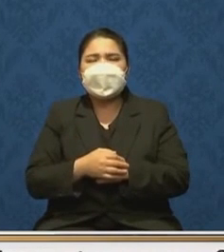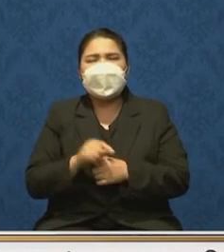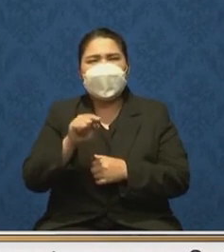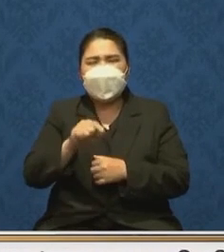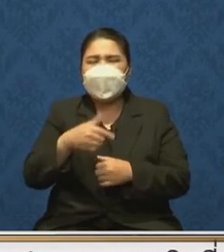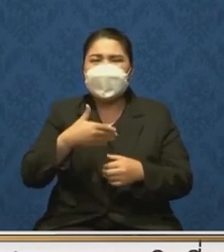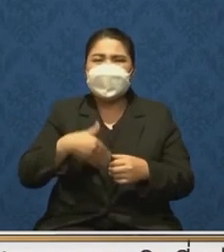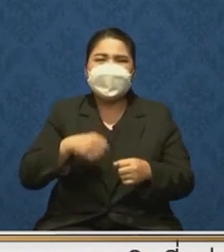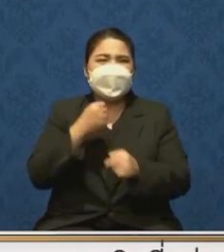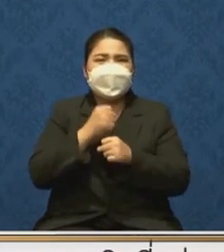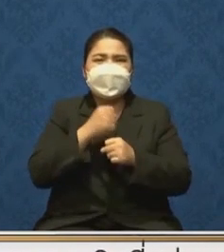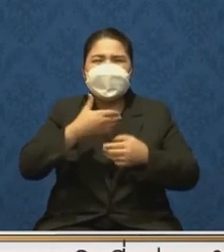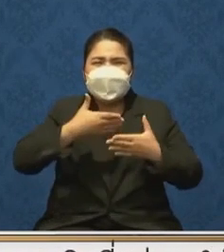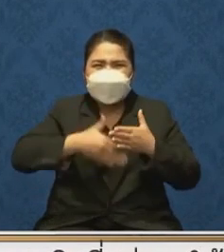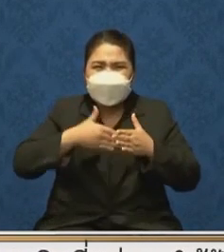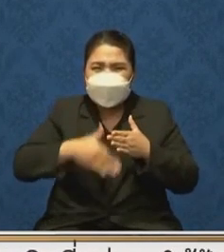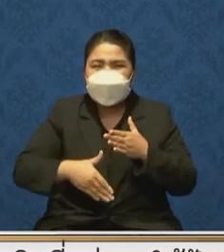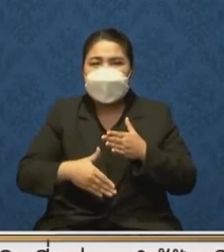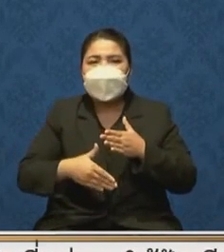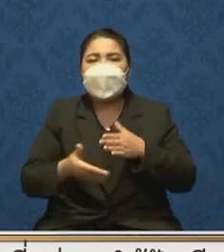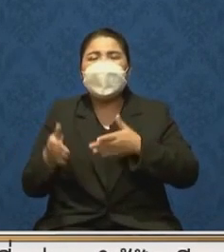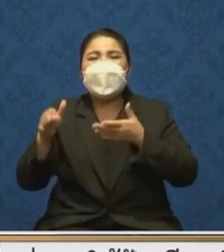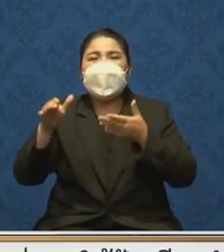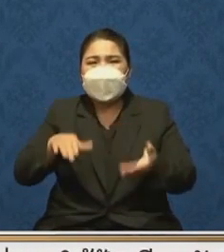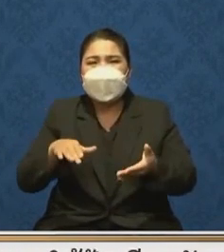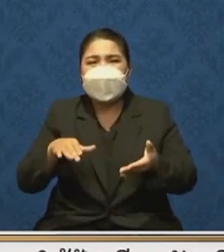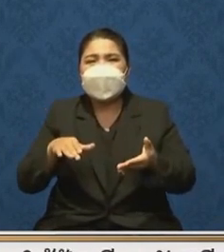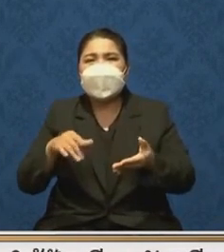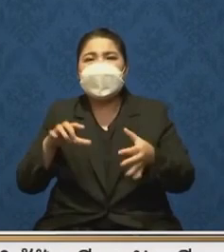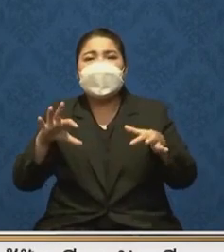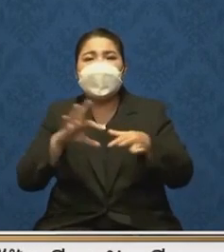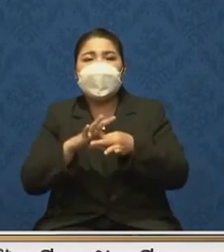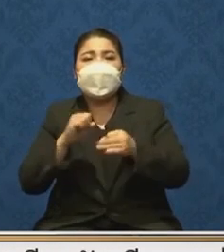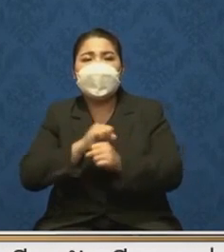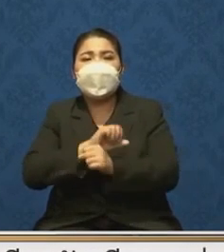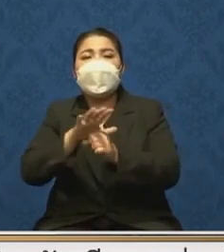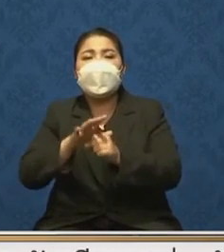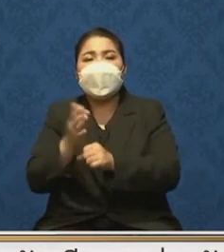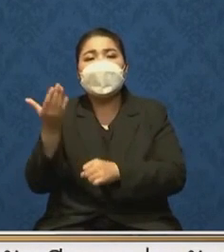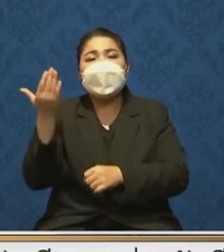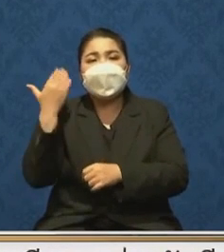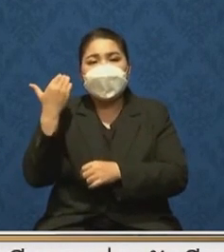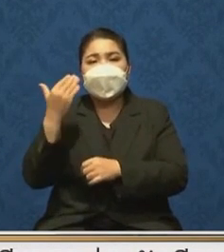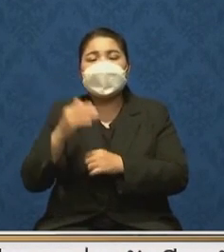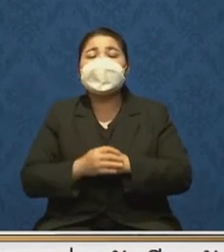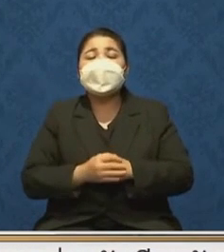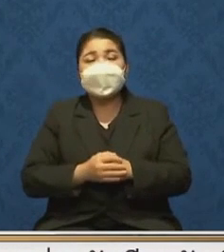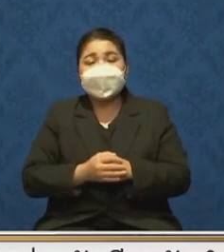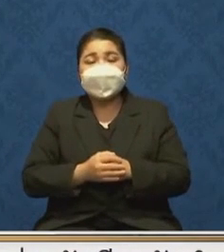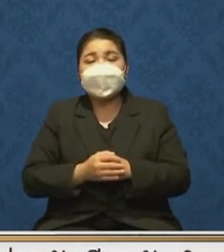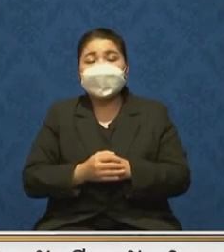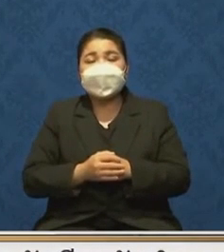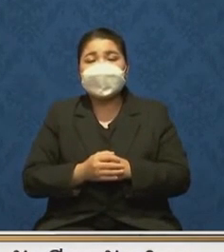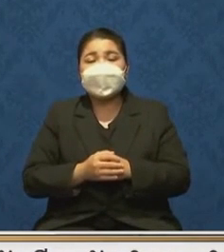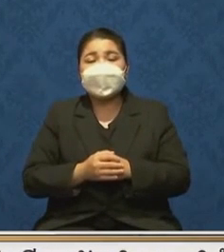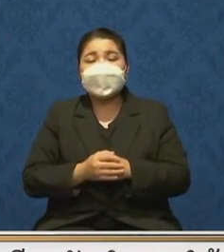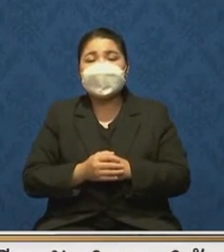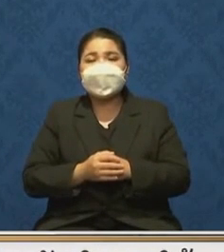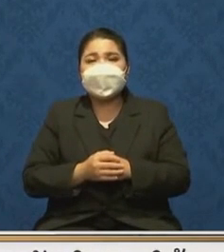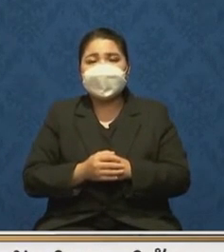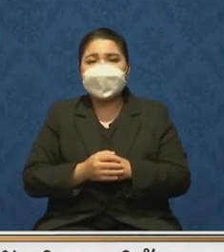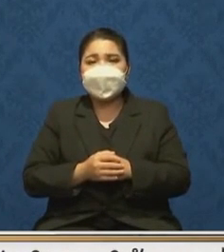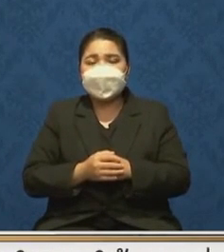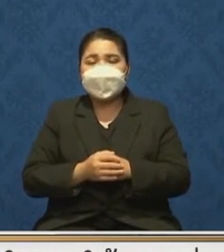พลาดในการบริหารจัดการโควิดในช่วงที่ผ่านมาท่านประธานที่ขอรัครับ